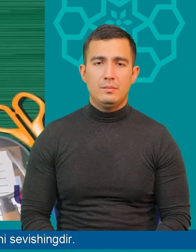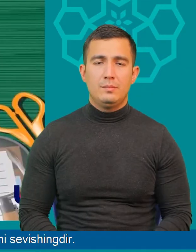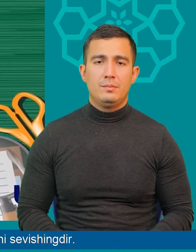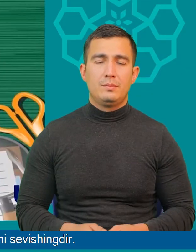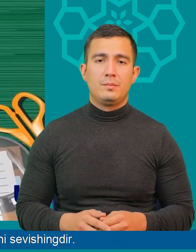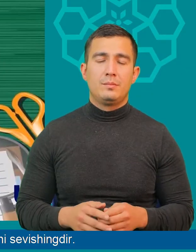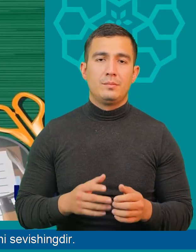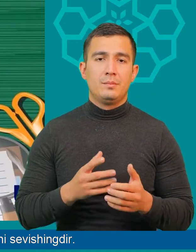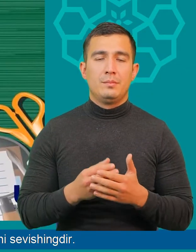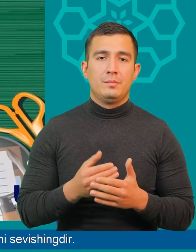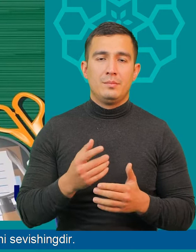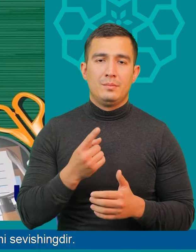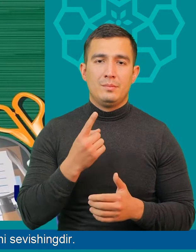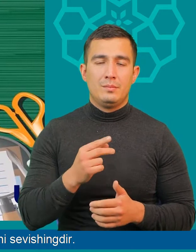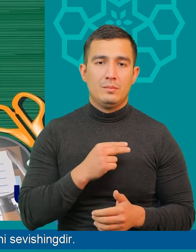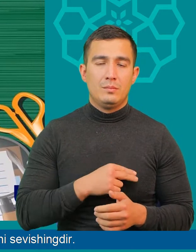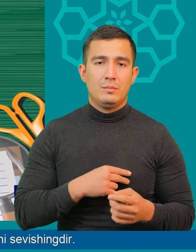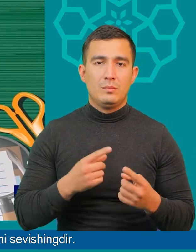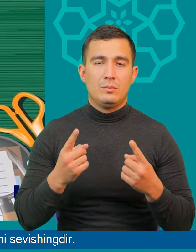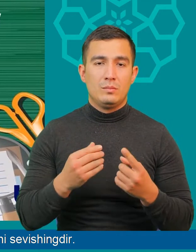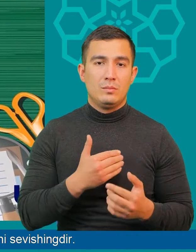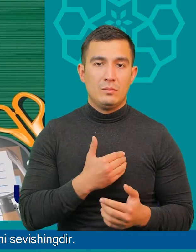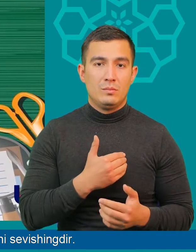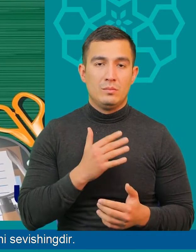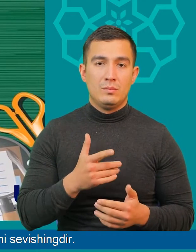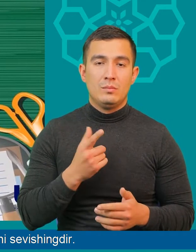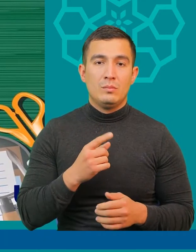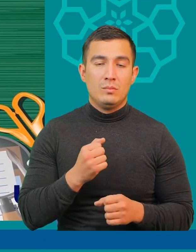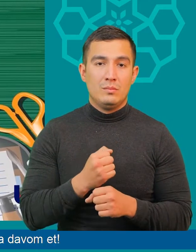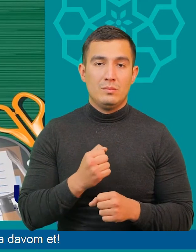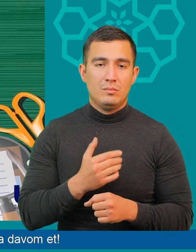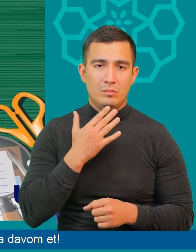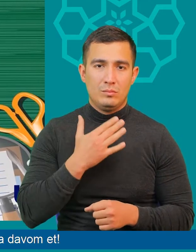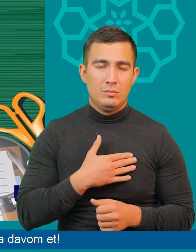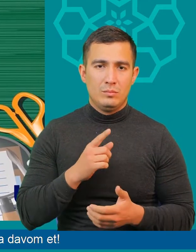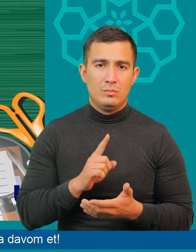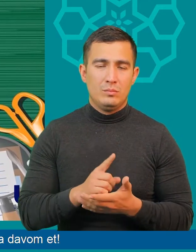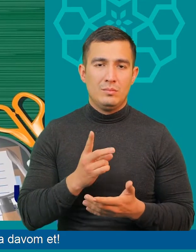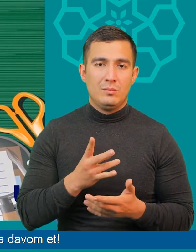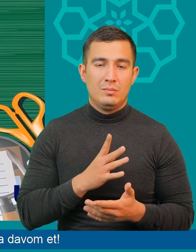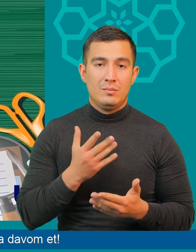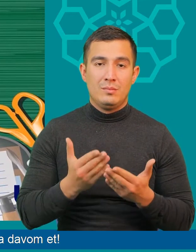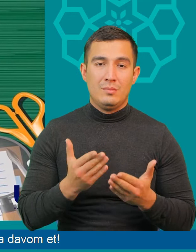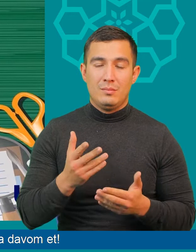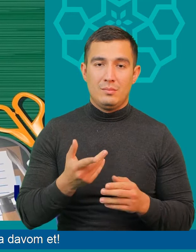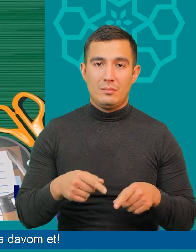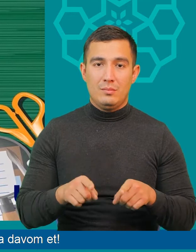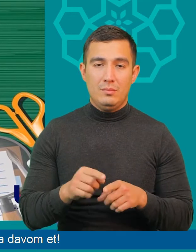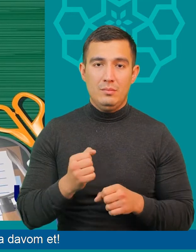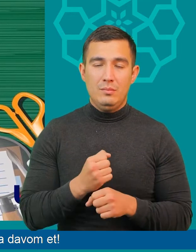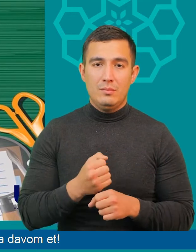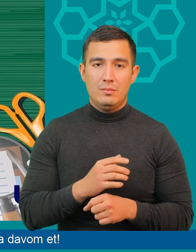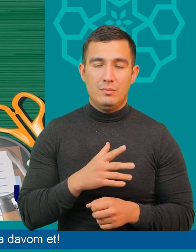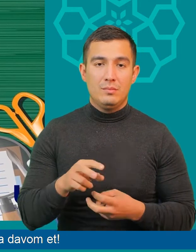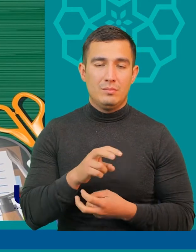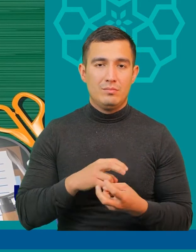Büyük iş qilishning birdan-bir yo'li qilayotgan ishingni sevishingdir. Agar bunda ishni topmagan bo'lsang,